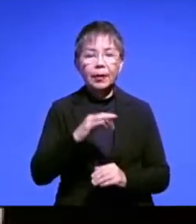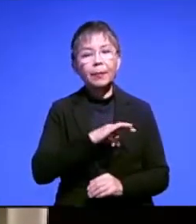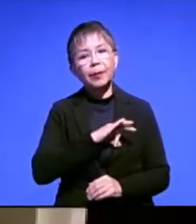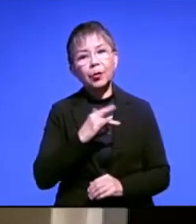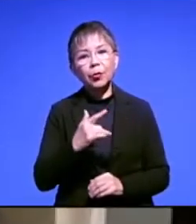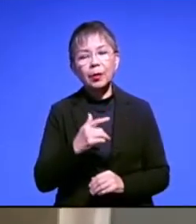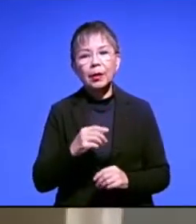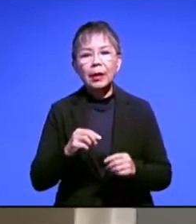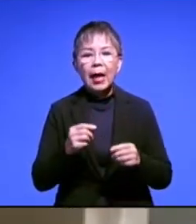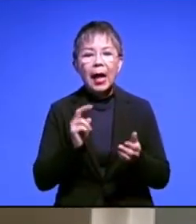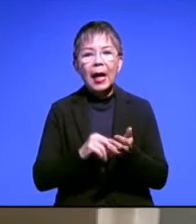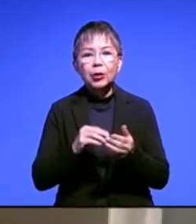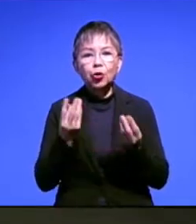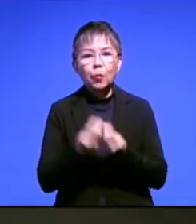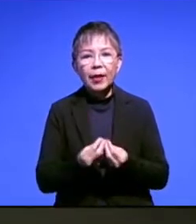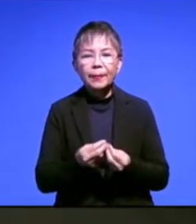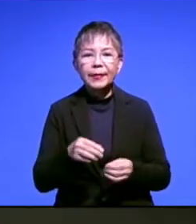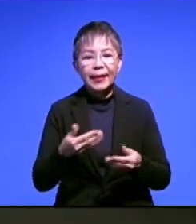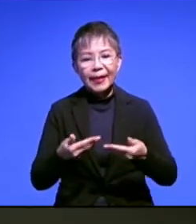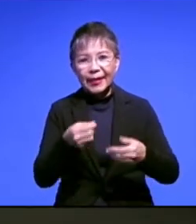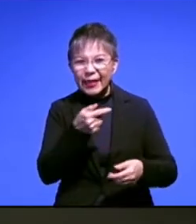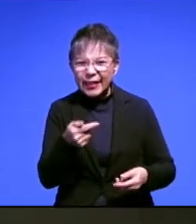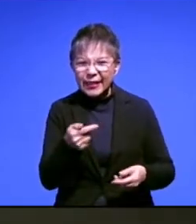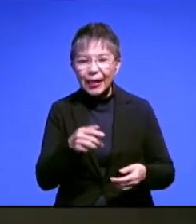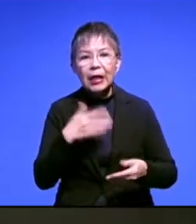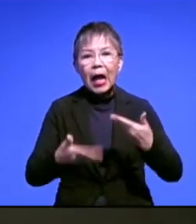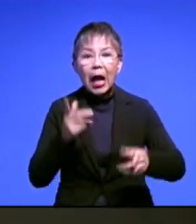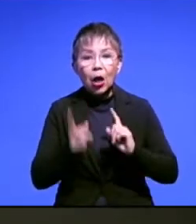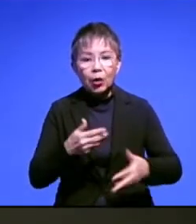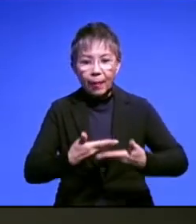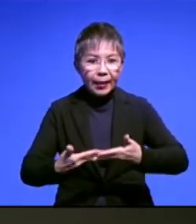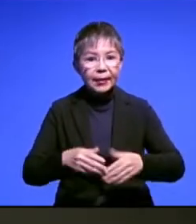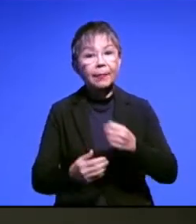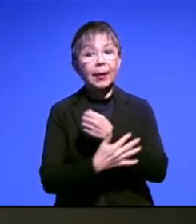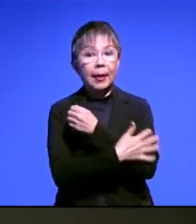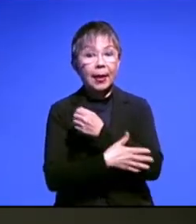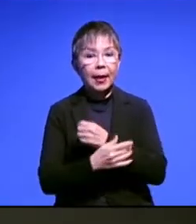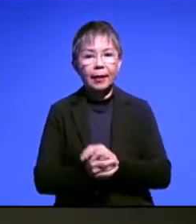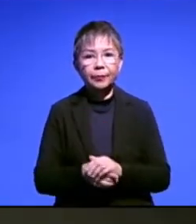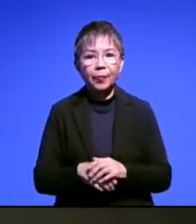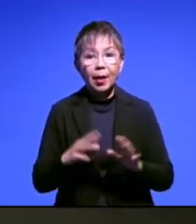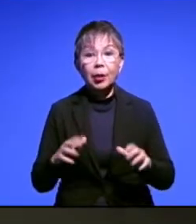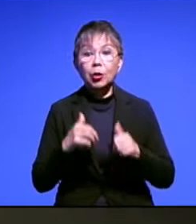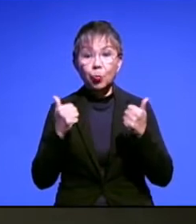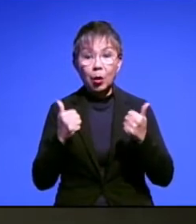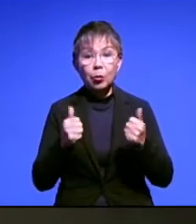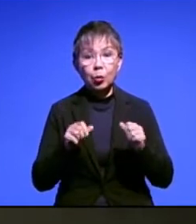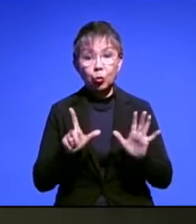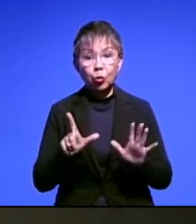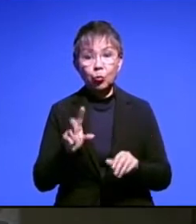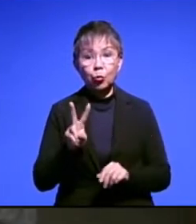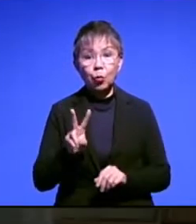menilai angkanya relatif kecil bila dibandingkan dengan negara lain presiden menyebut persentase kesembuhan kini mencapai